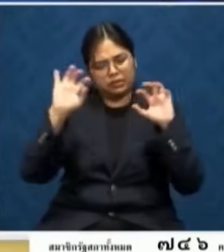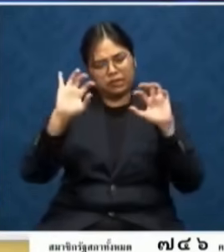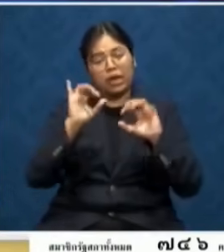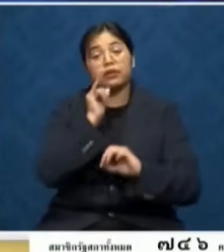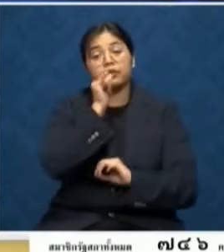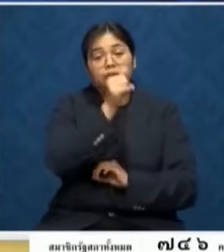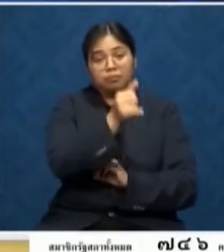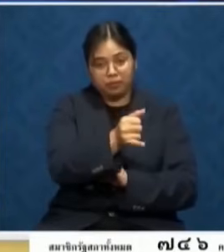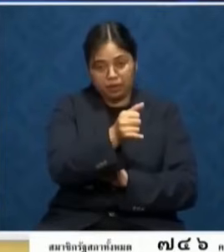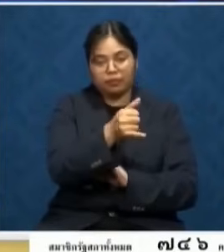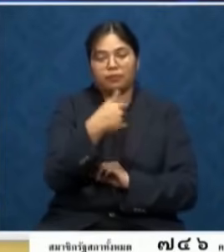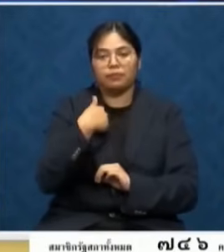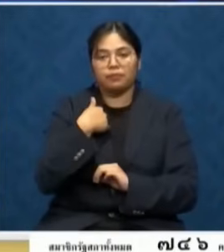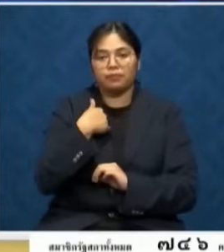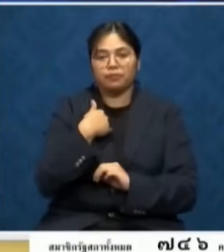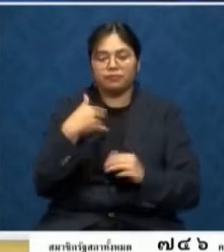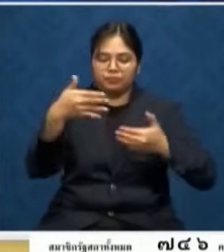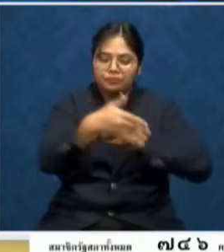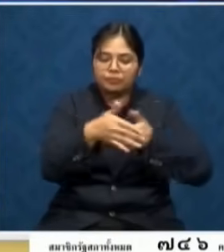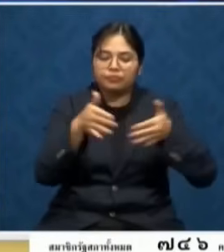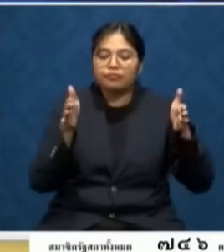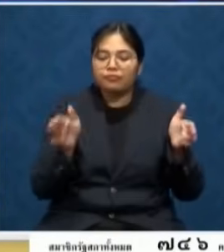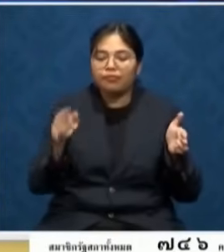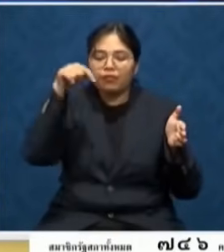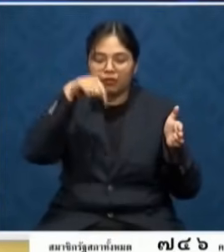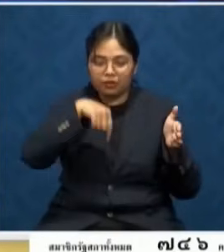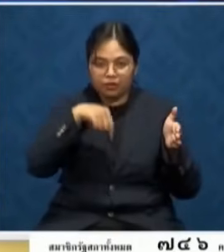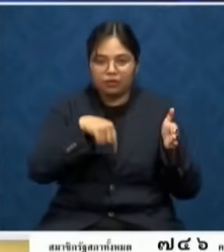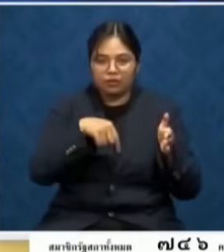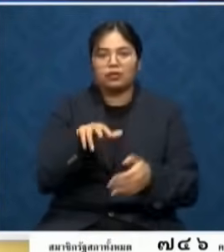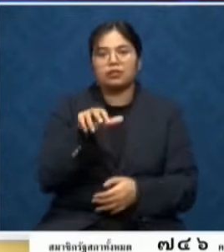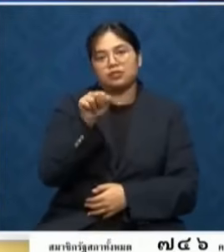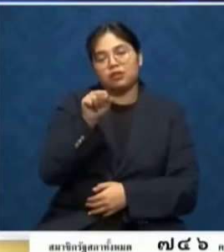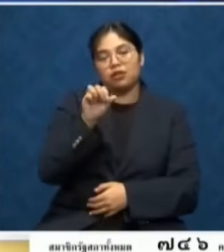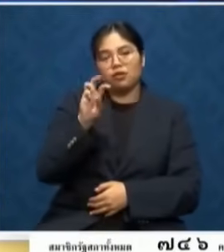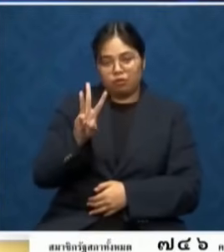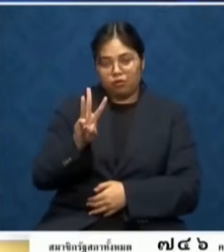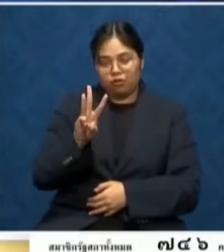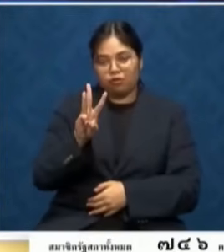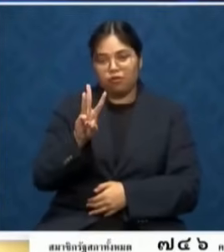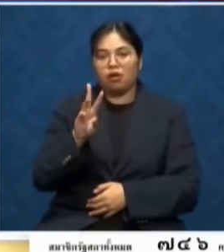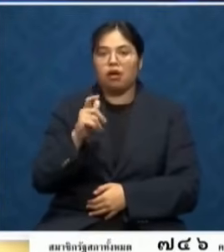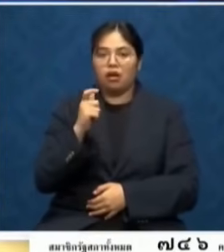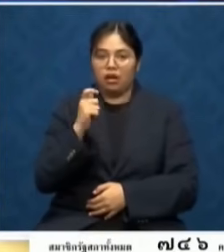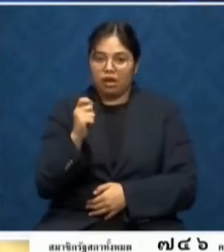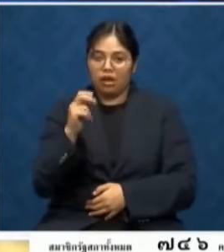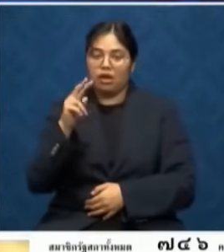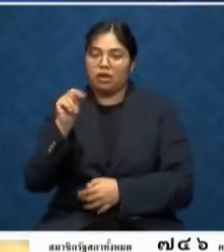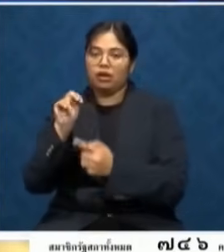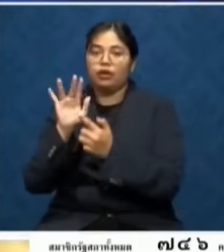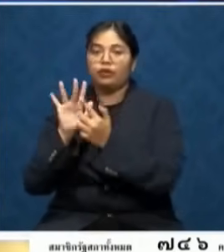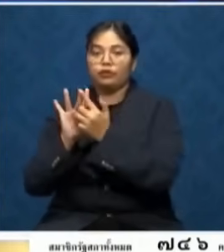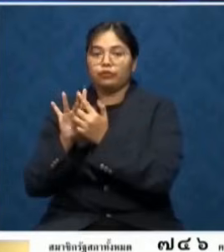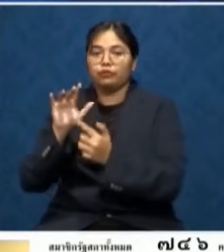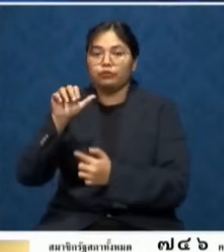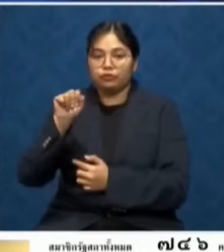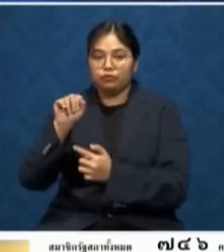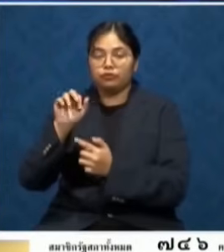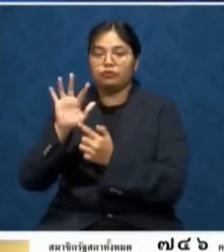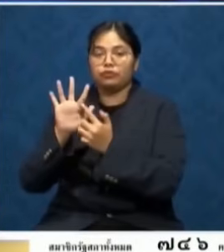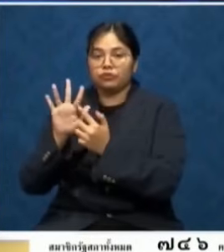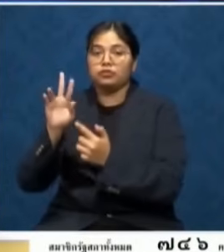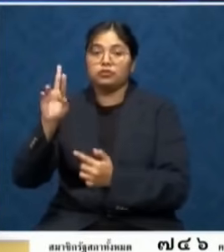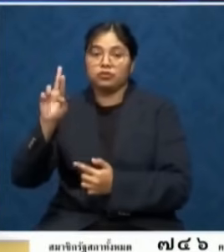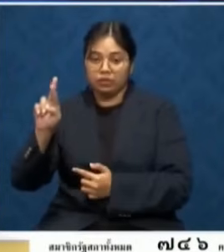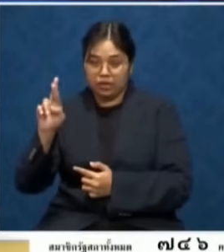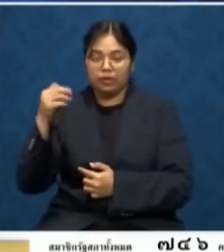และคนที่อยู่ในห้องนี้ท่านหนึ่งท่านวุฒิสมาชิกอนุศาสตร์สวนมงคลอยู่ด้ว